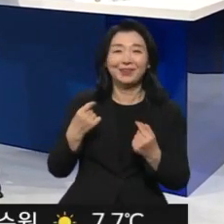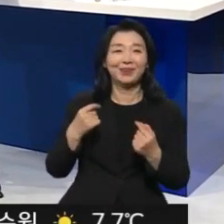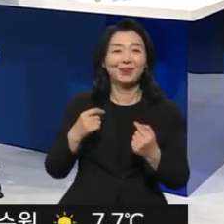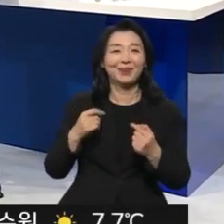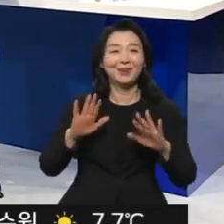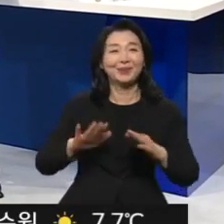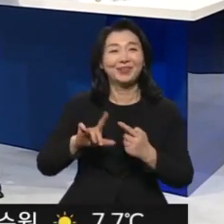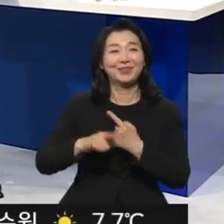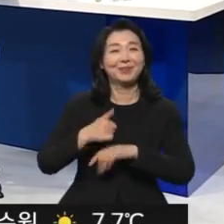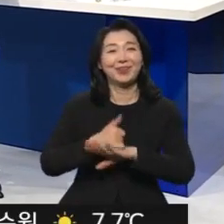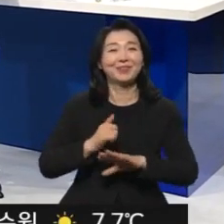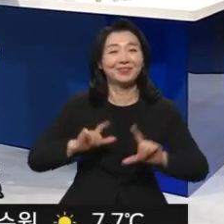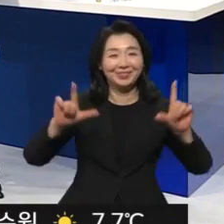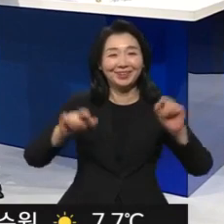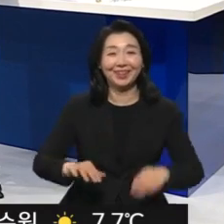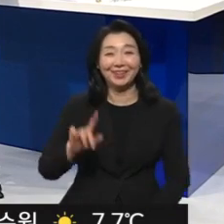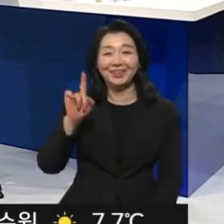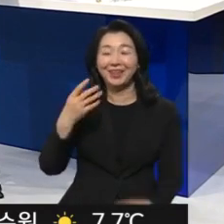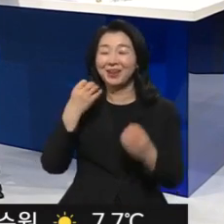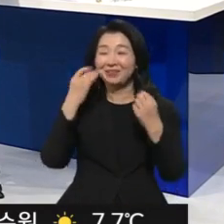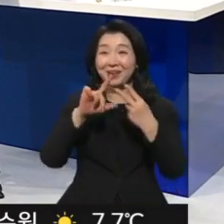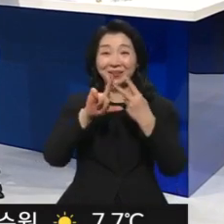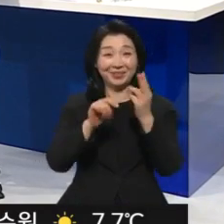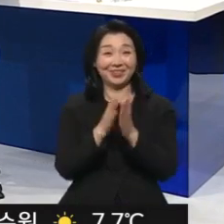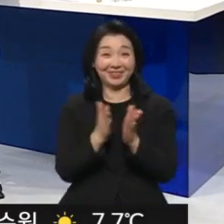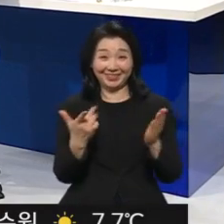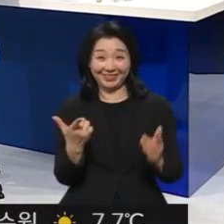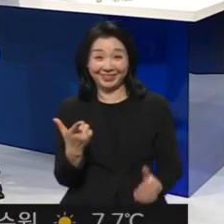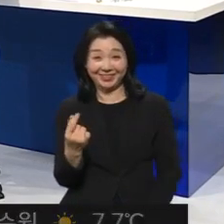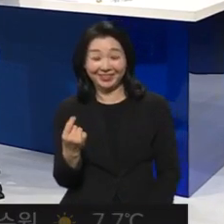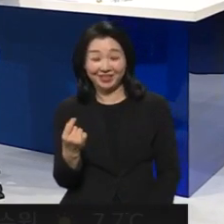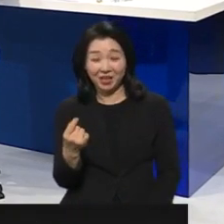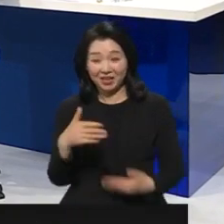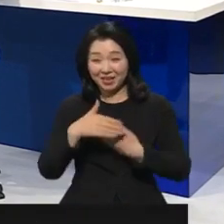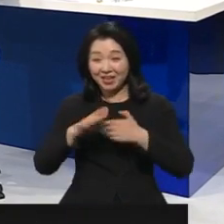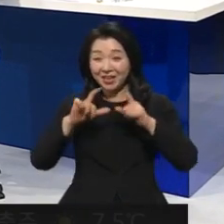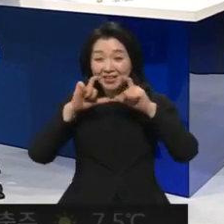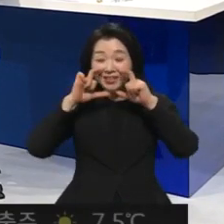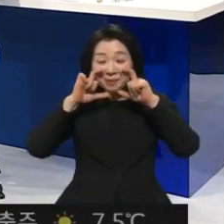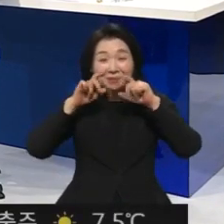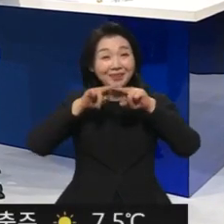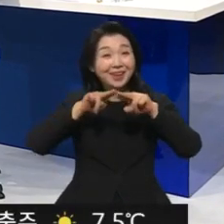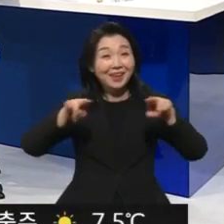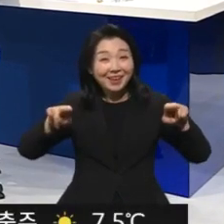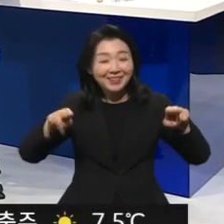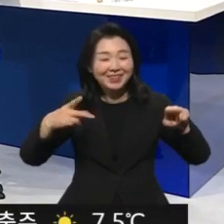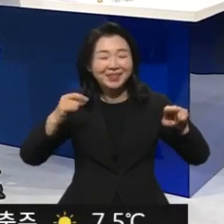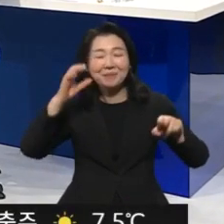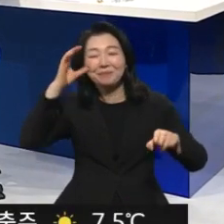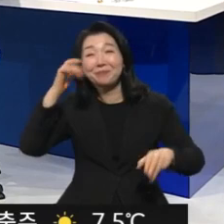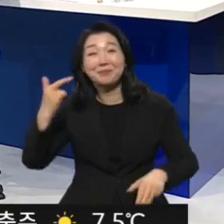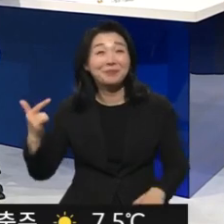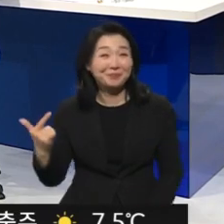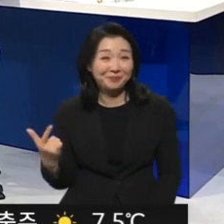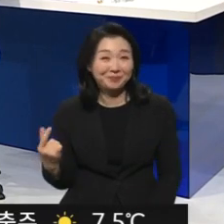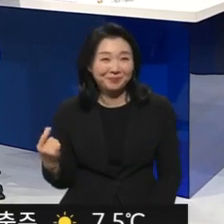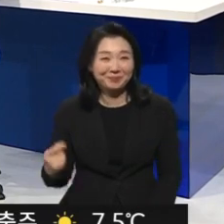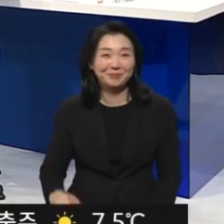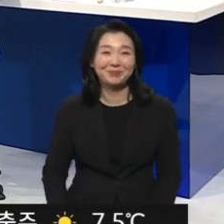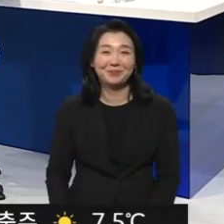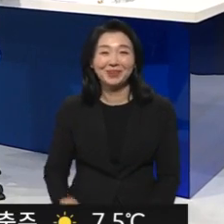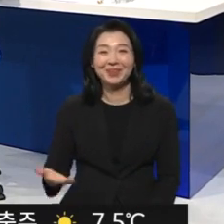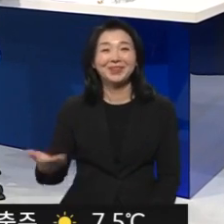날 찾아왔습니다. 내일이면 새로운 달을 맞게 되는데요. 실내 마스크 해제 소식 때문인지 더 기대감이 생기기도 하는데